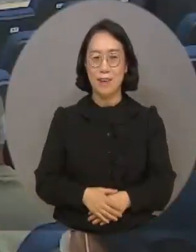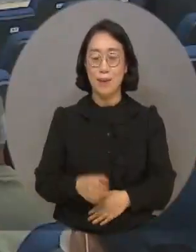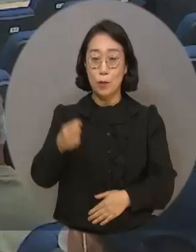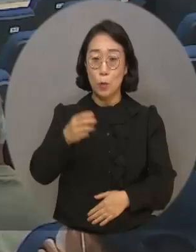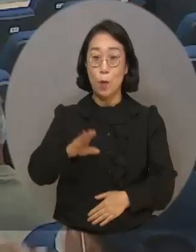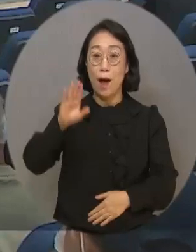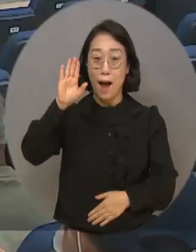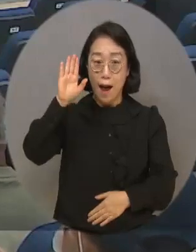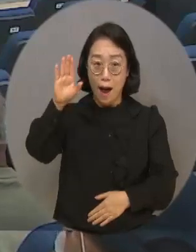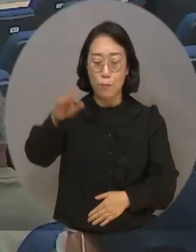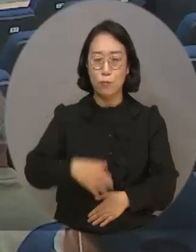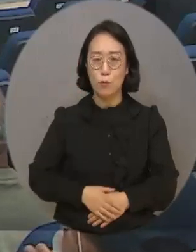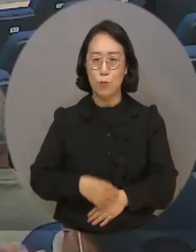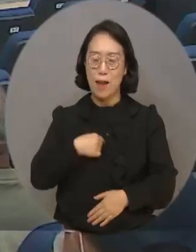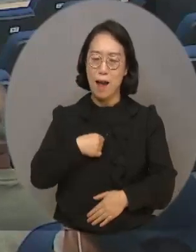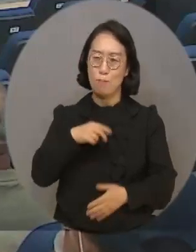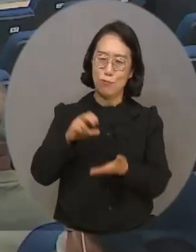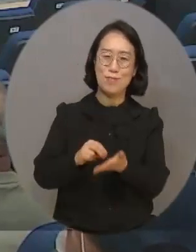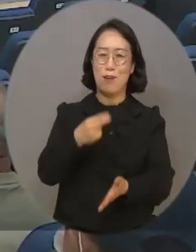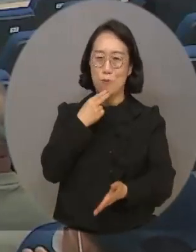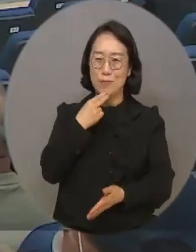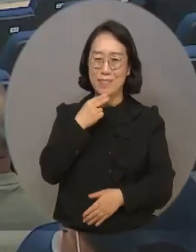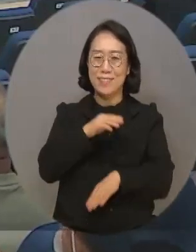그리고 앞으로 말썽 안 부리고 잘